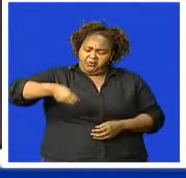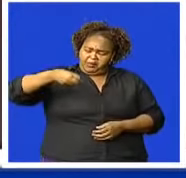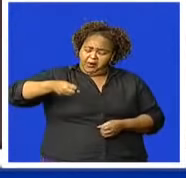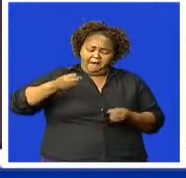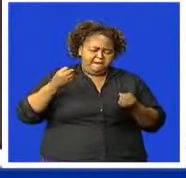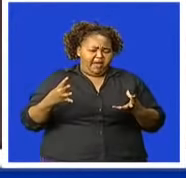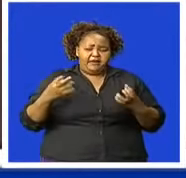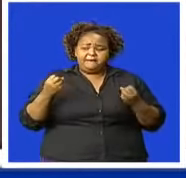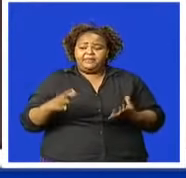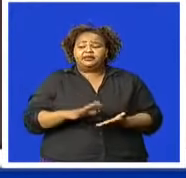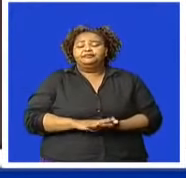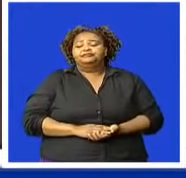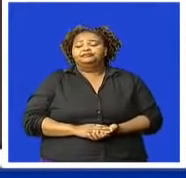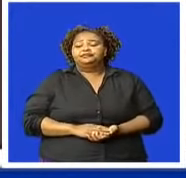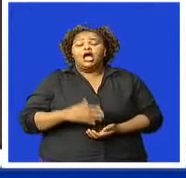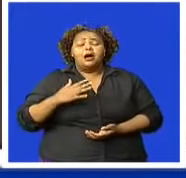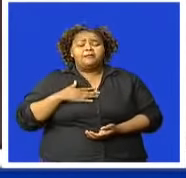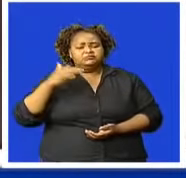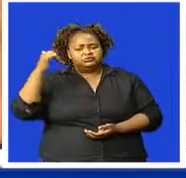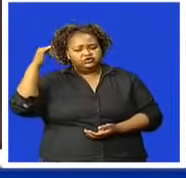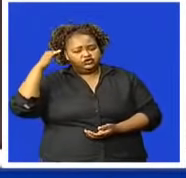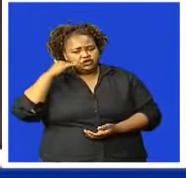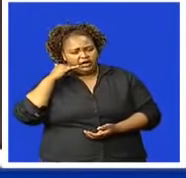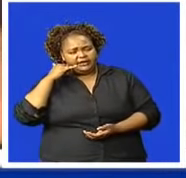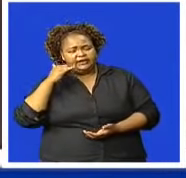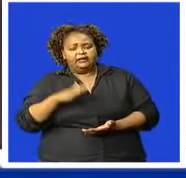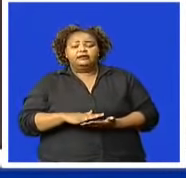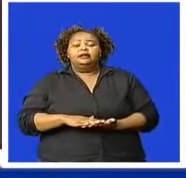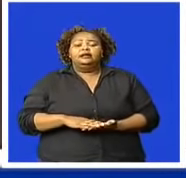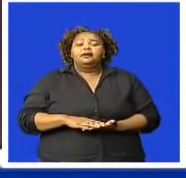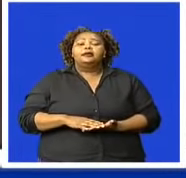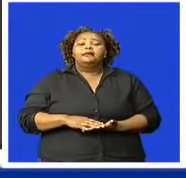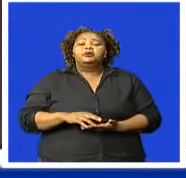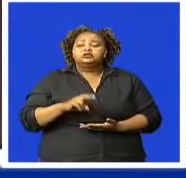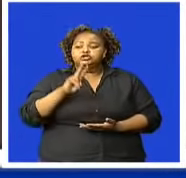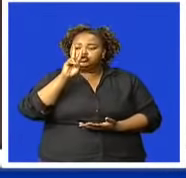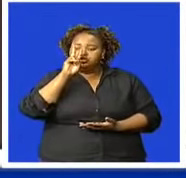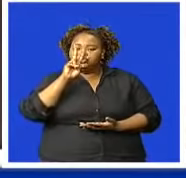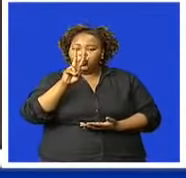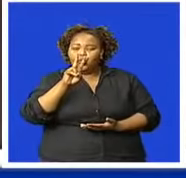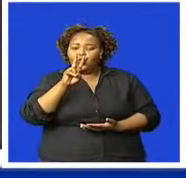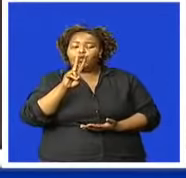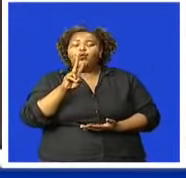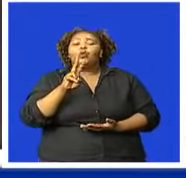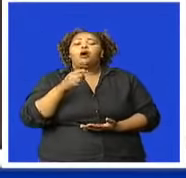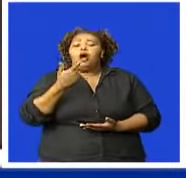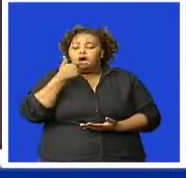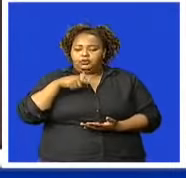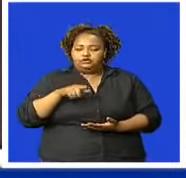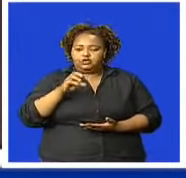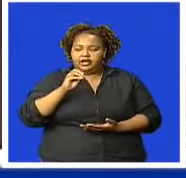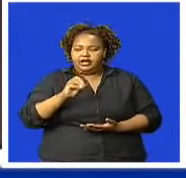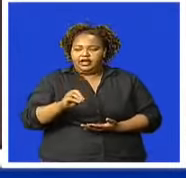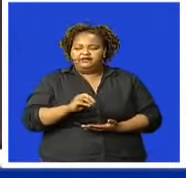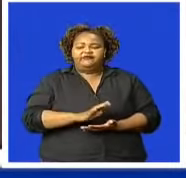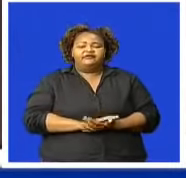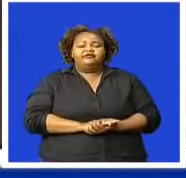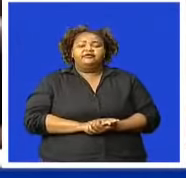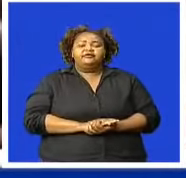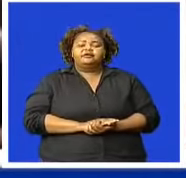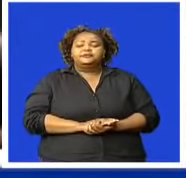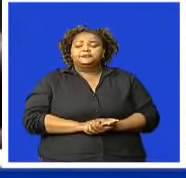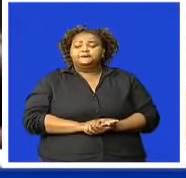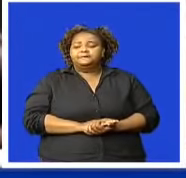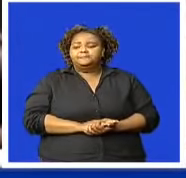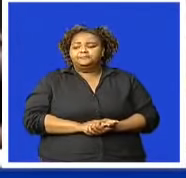ngabo 2 and line base lisuka le mve shop branch bese kuout ukuta kwamlana lokho sengitanya lo ndoko yethu yona isiphethe kabuhlungu